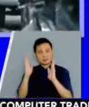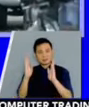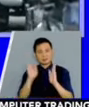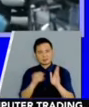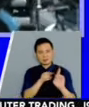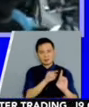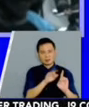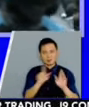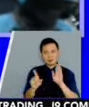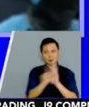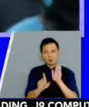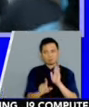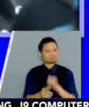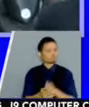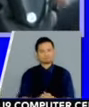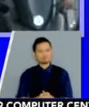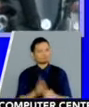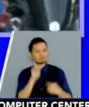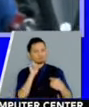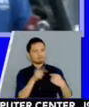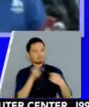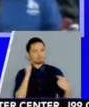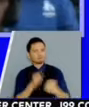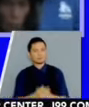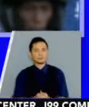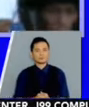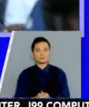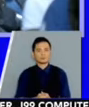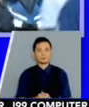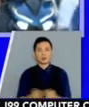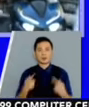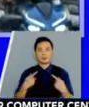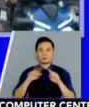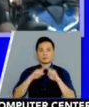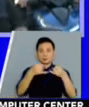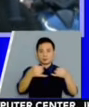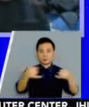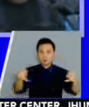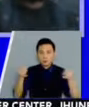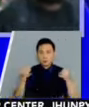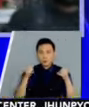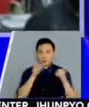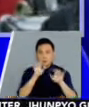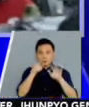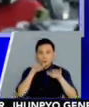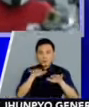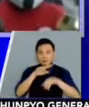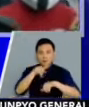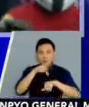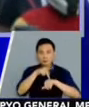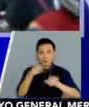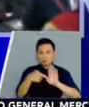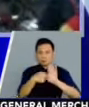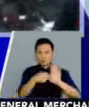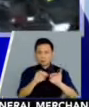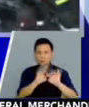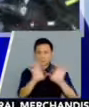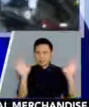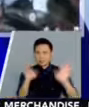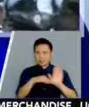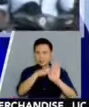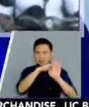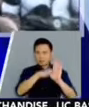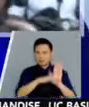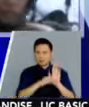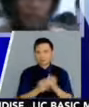ng dagat na saklaw ng maritime zones ng Pilipinas. Ayon sa Philippine Navy, mula pa noong 2021, walang